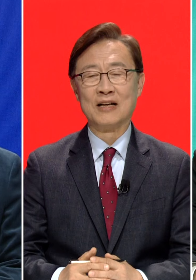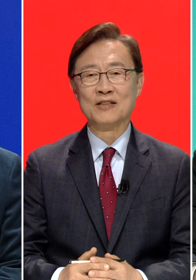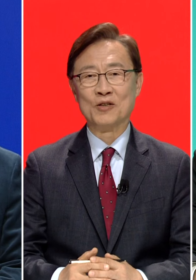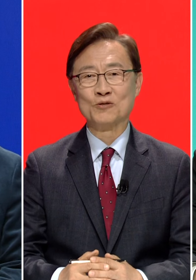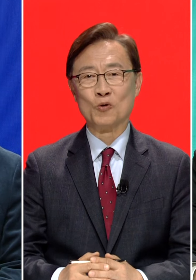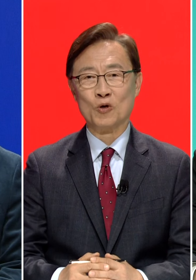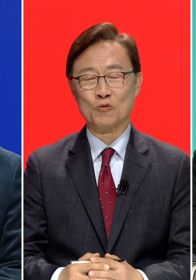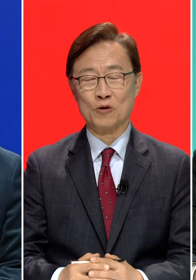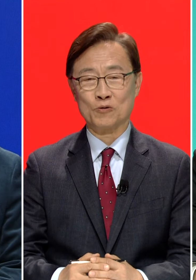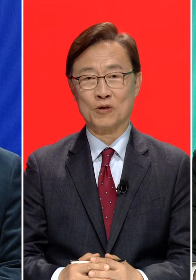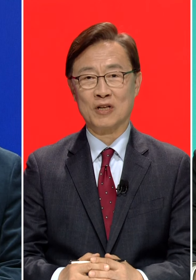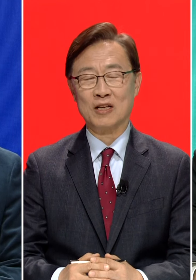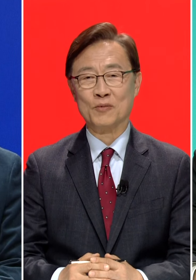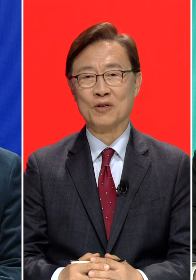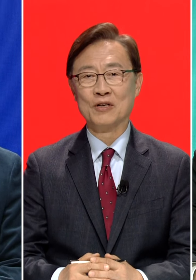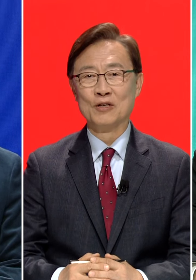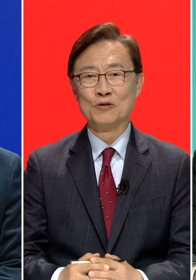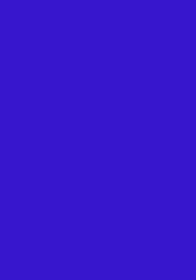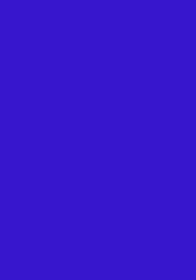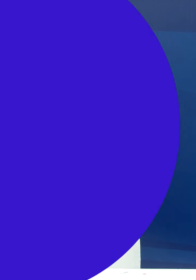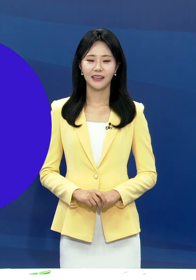BTV 뉴스 강혜진입니다.